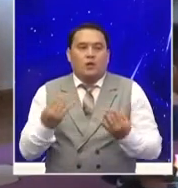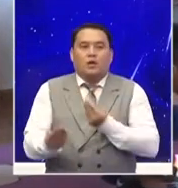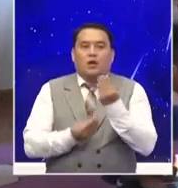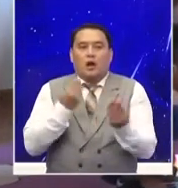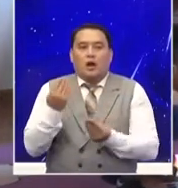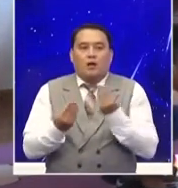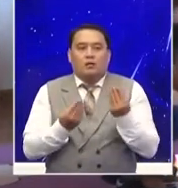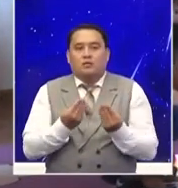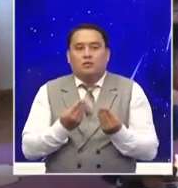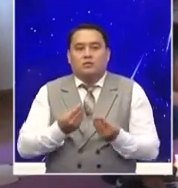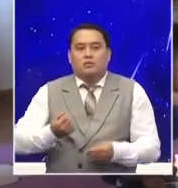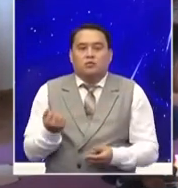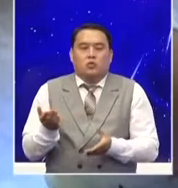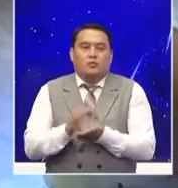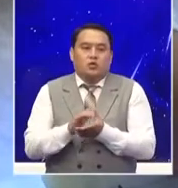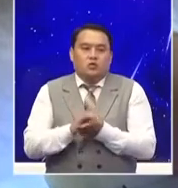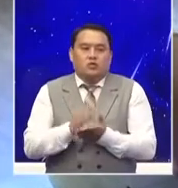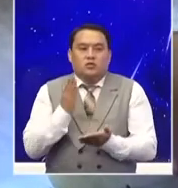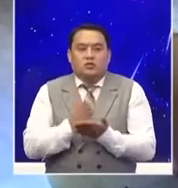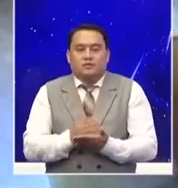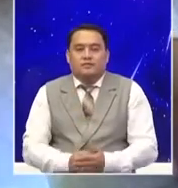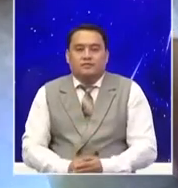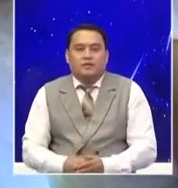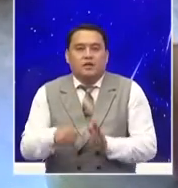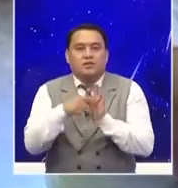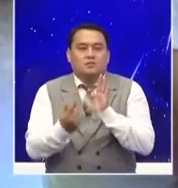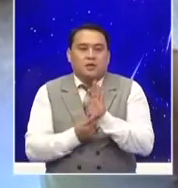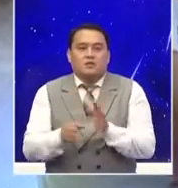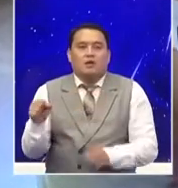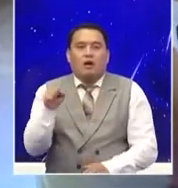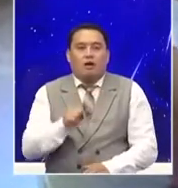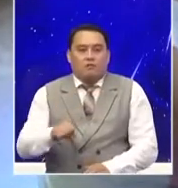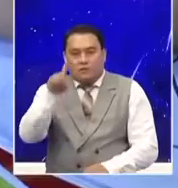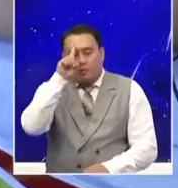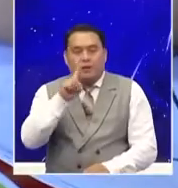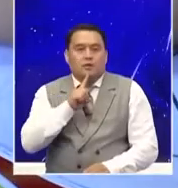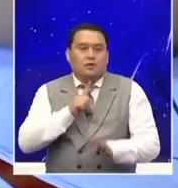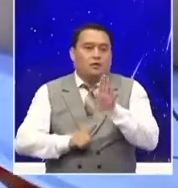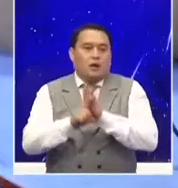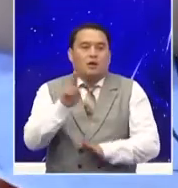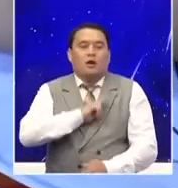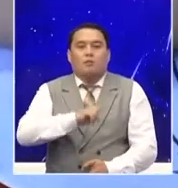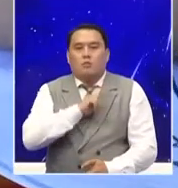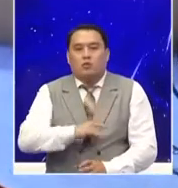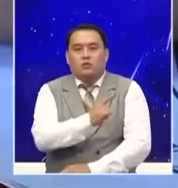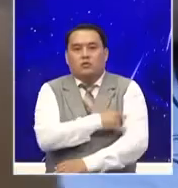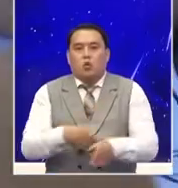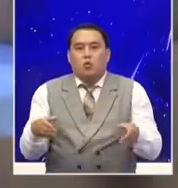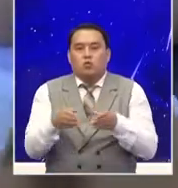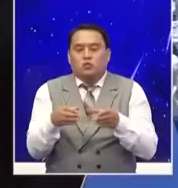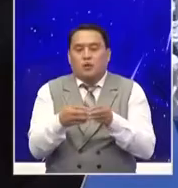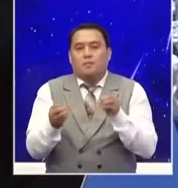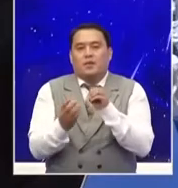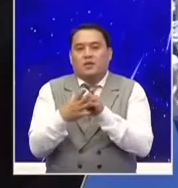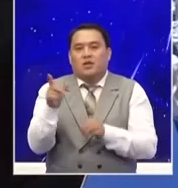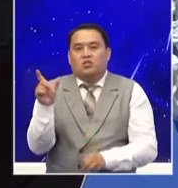меня тут много подружек. Как известно, 17 августа дошкольные организации Талдыкургана начали работу в режиме дежурных групп с заполняемостью